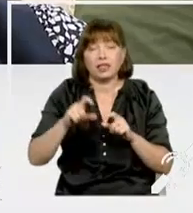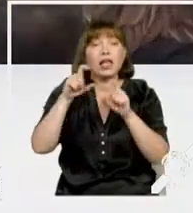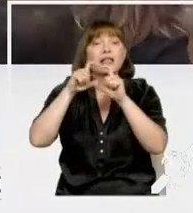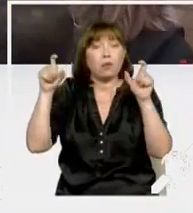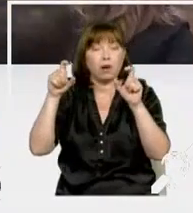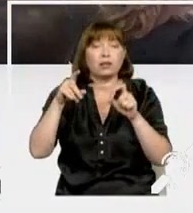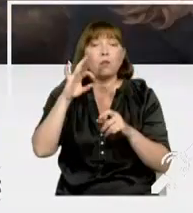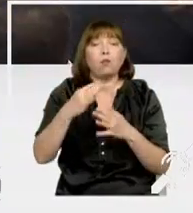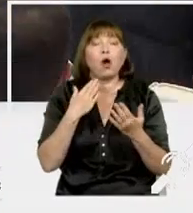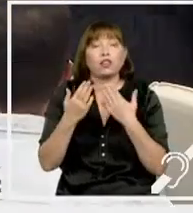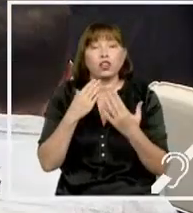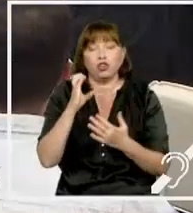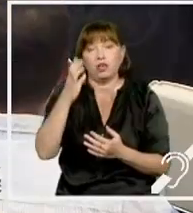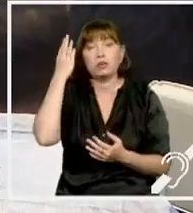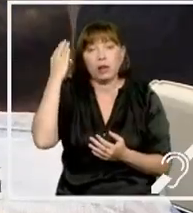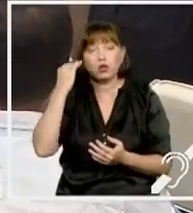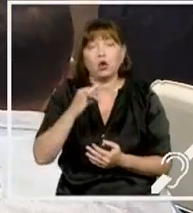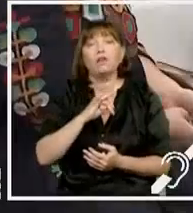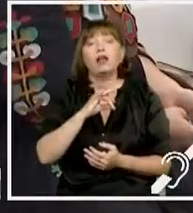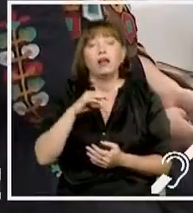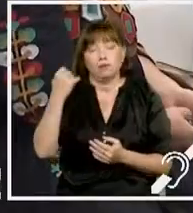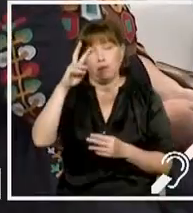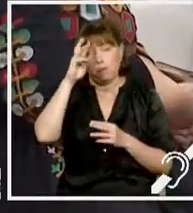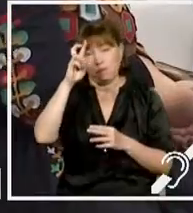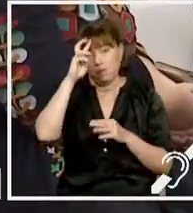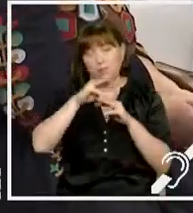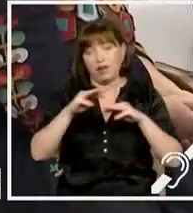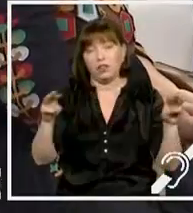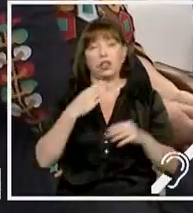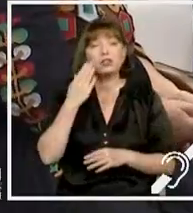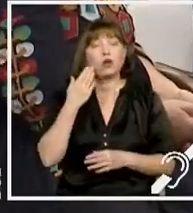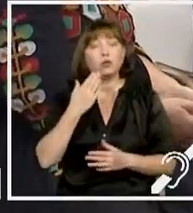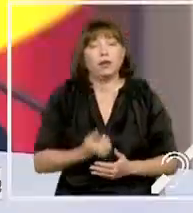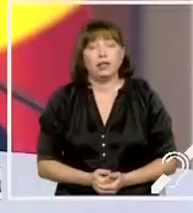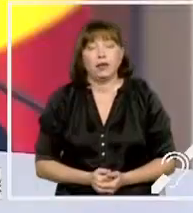de Departamentul pentru Relația cu Republica Moldova al Guvernului României.